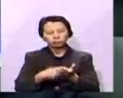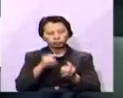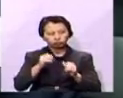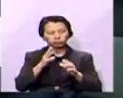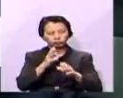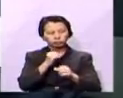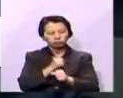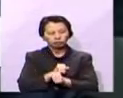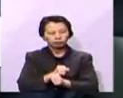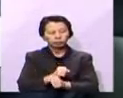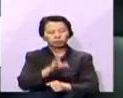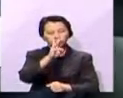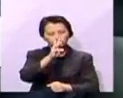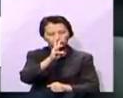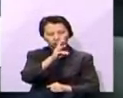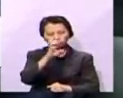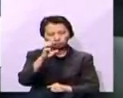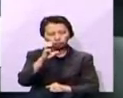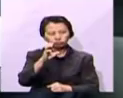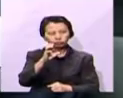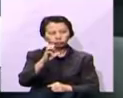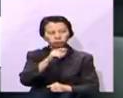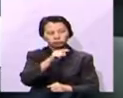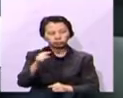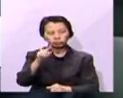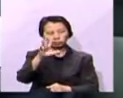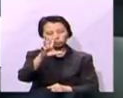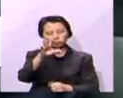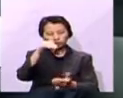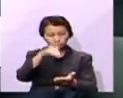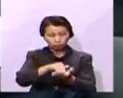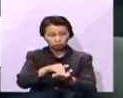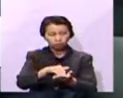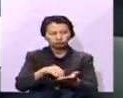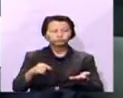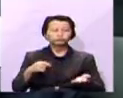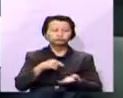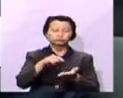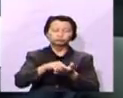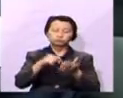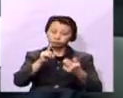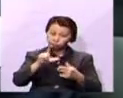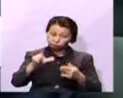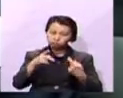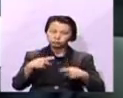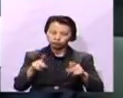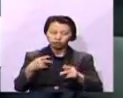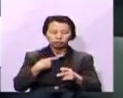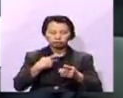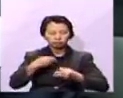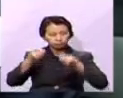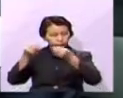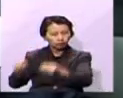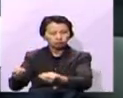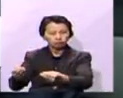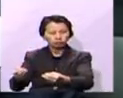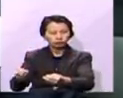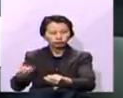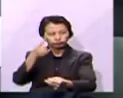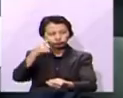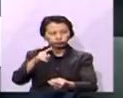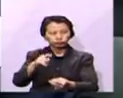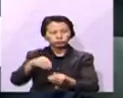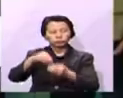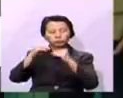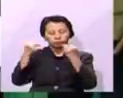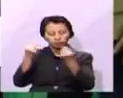pendapatan antara RM600 sehingga RM5,000. Inilah peluang yang kita berikan kepada masyarakat